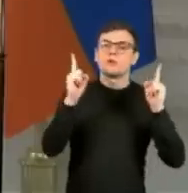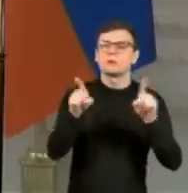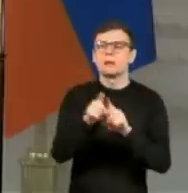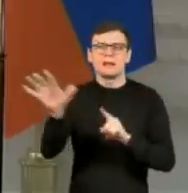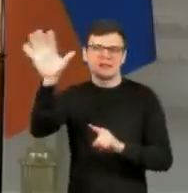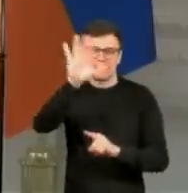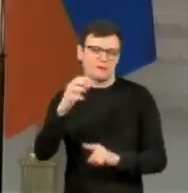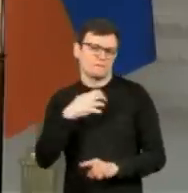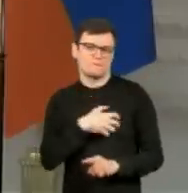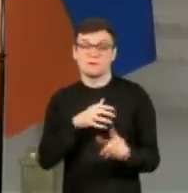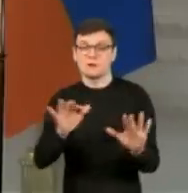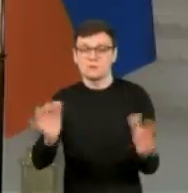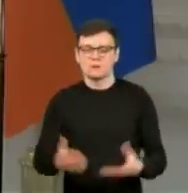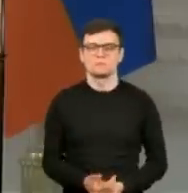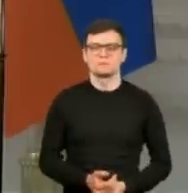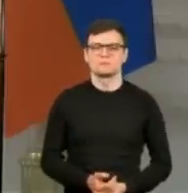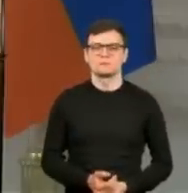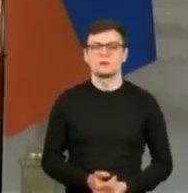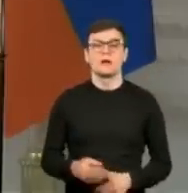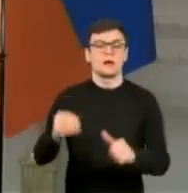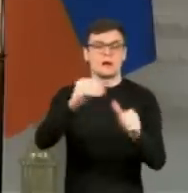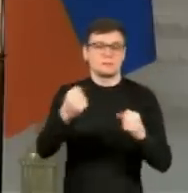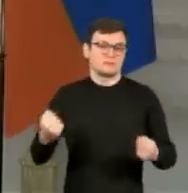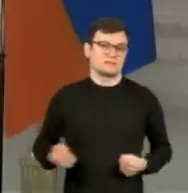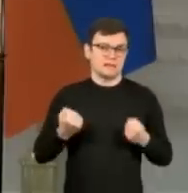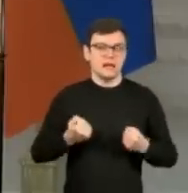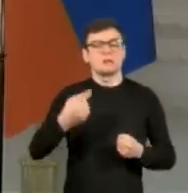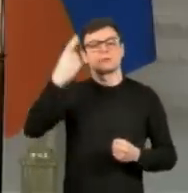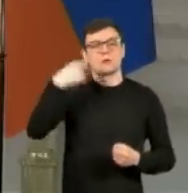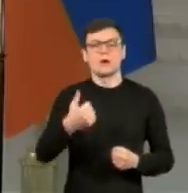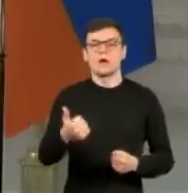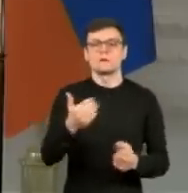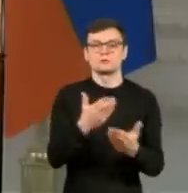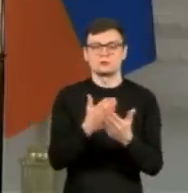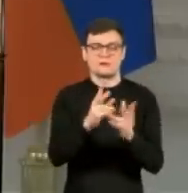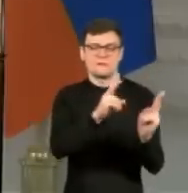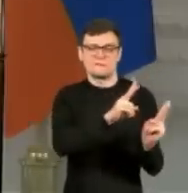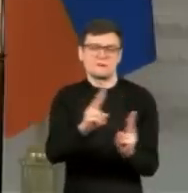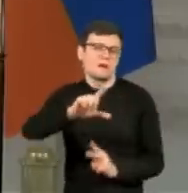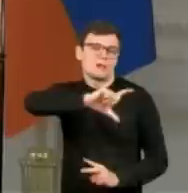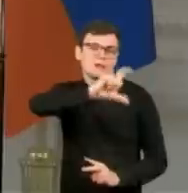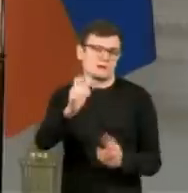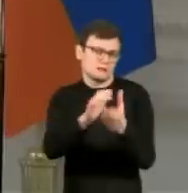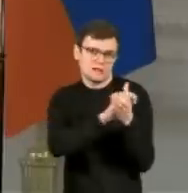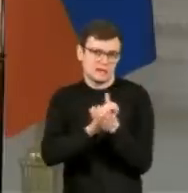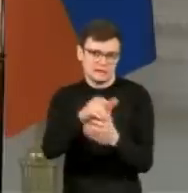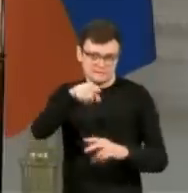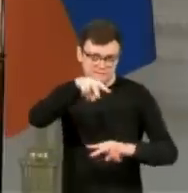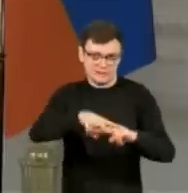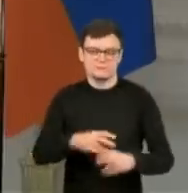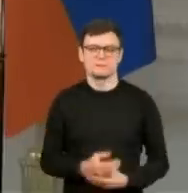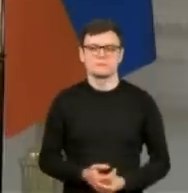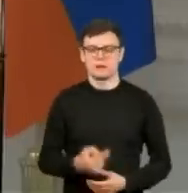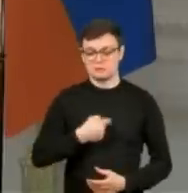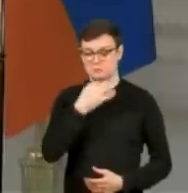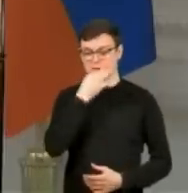klausimus, aptarėme Armėnijos pastangas siekiant įtvirtinti ilgalaikę taiką regione. Šiame kontekste pabrėžiau